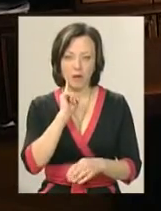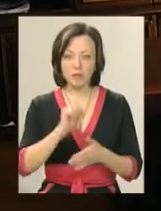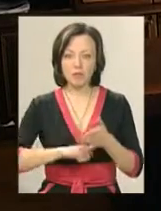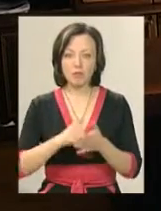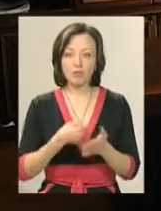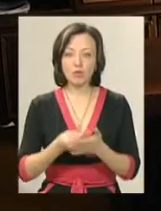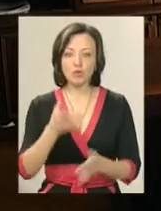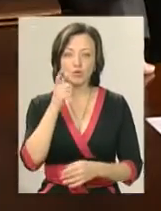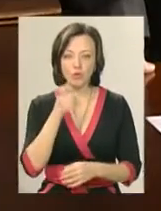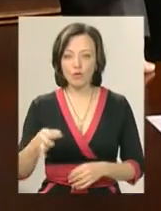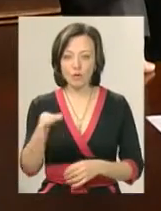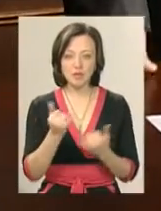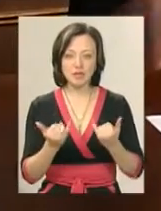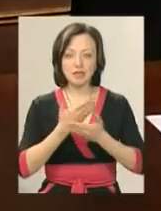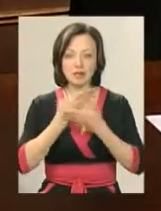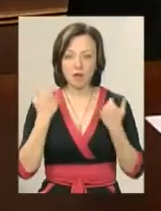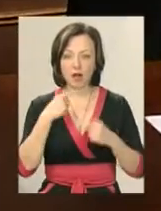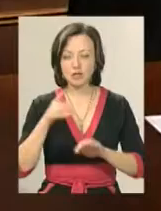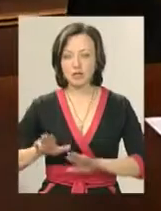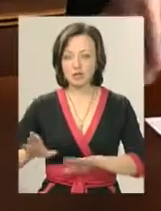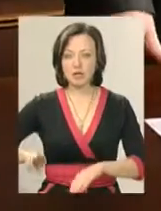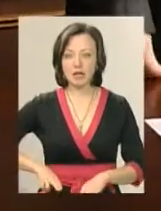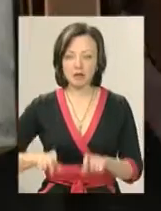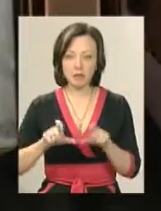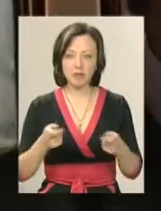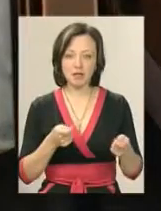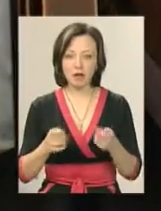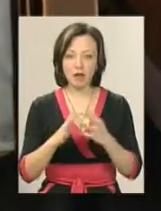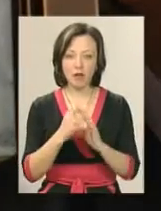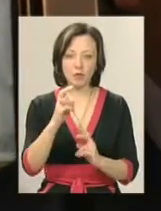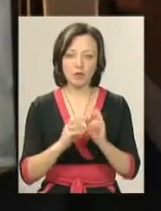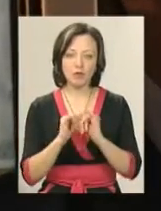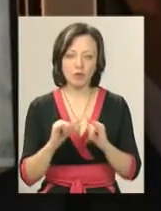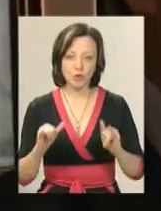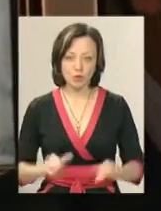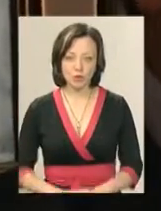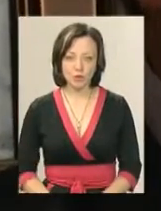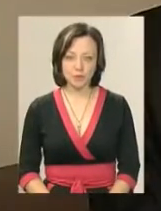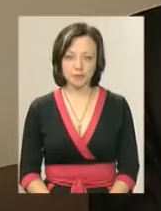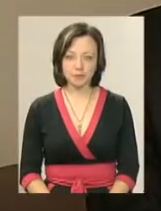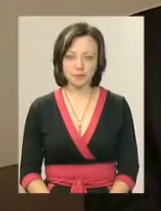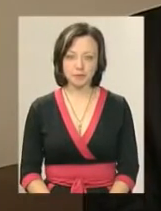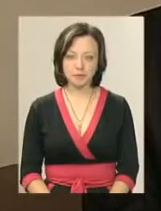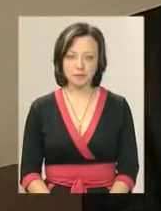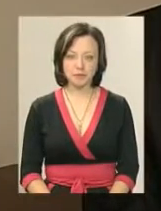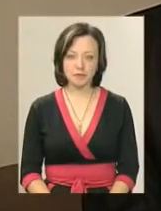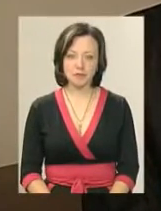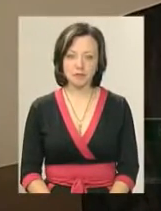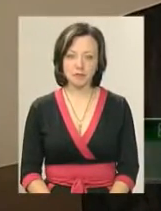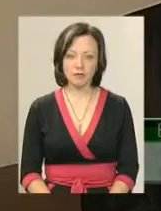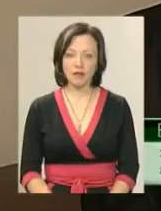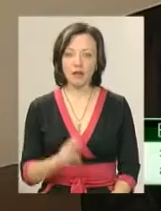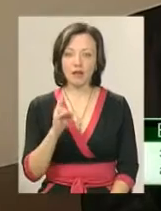подорожчання цукру в області наразі немає, запевняє заступник директора департаменту агропромислового розвитку Вадим Конончук. На сьогоднішній день